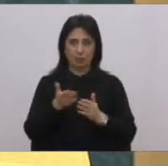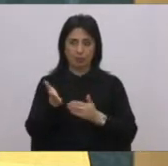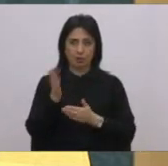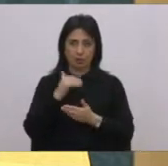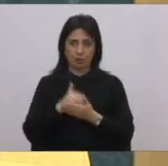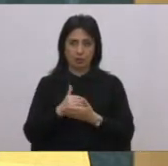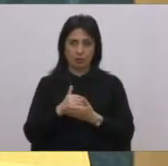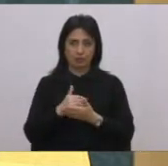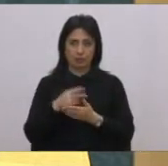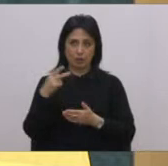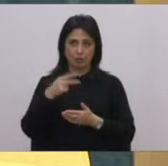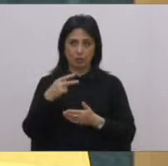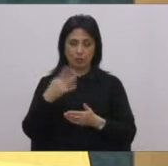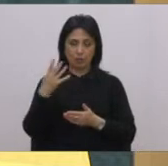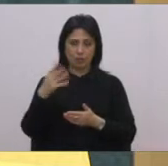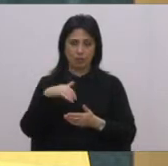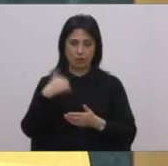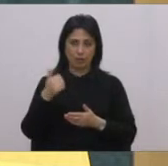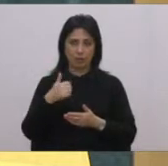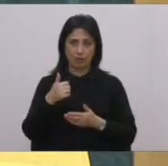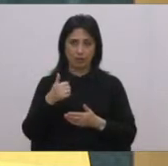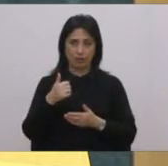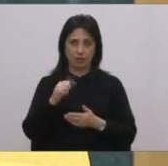shedegadats 2028 cels